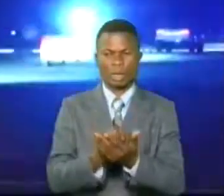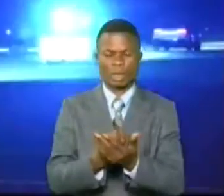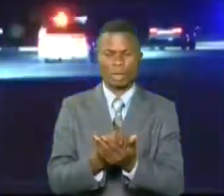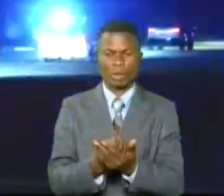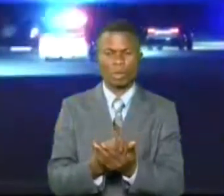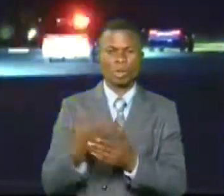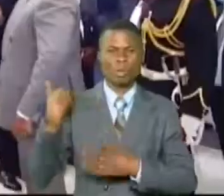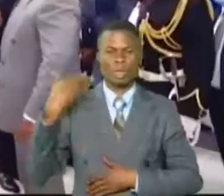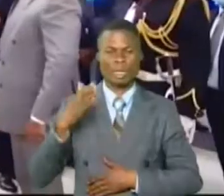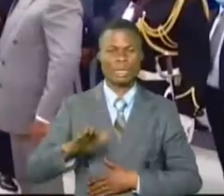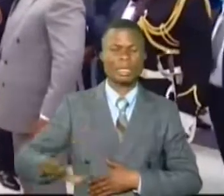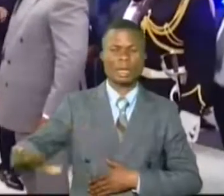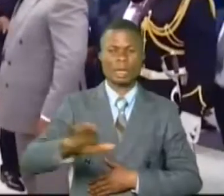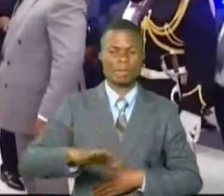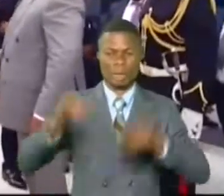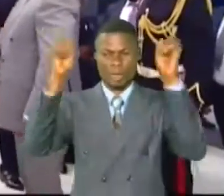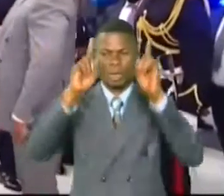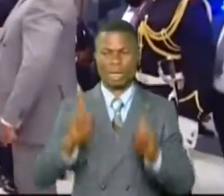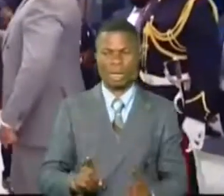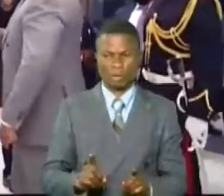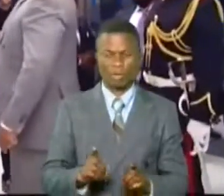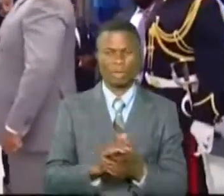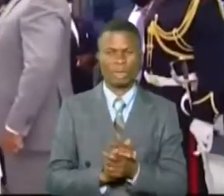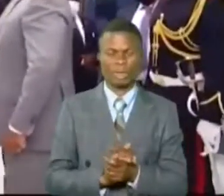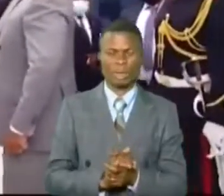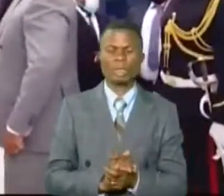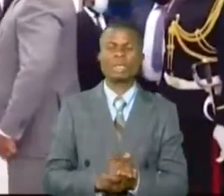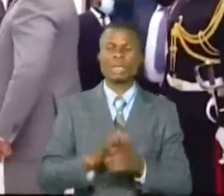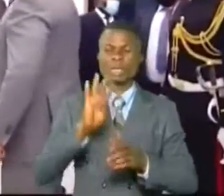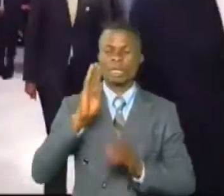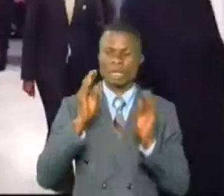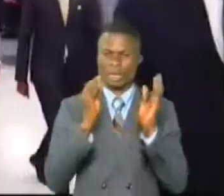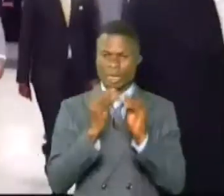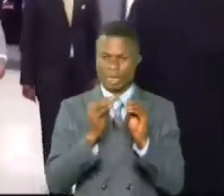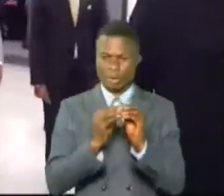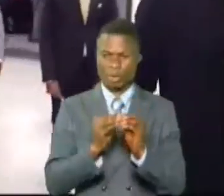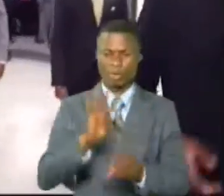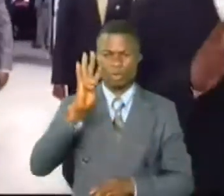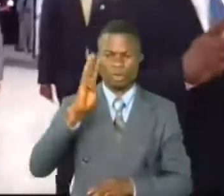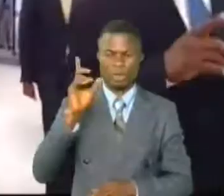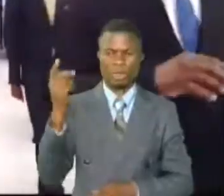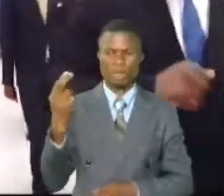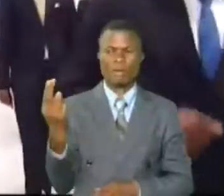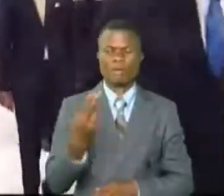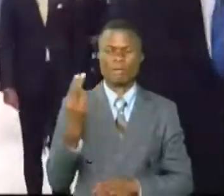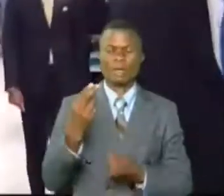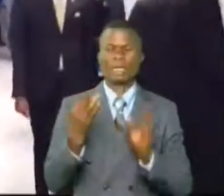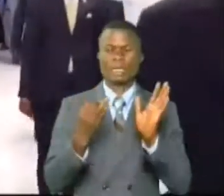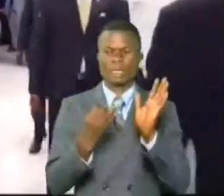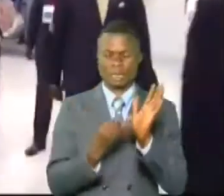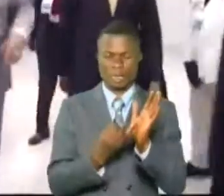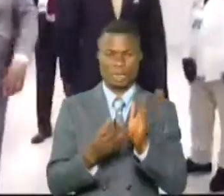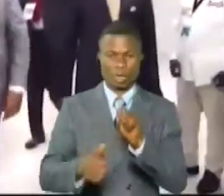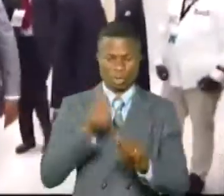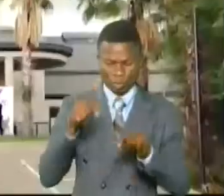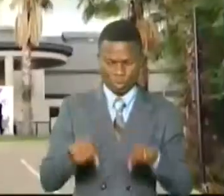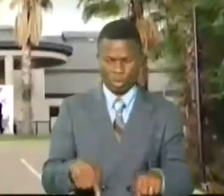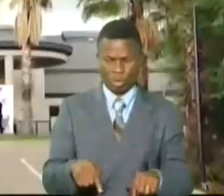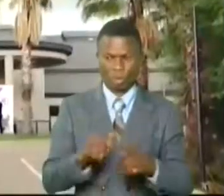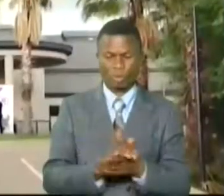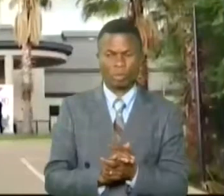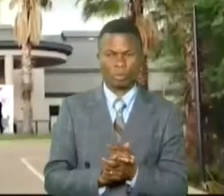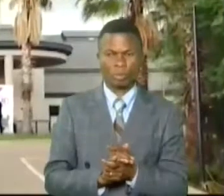australe, SADC, sommet prévu ce vendredi 27 novembre. Ce sommet extraordinaire de la Troïka de la SADC